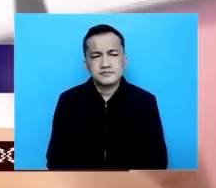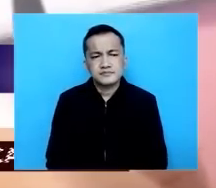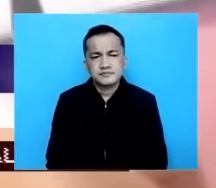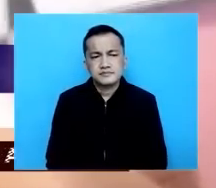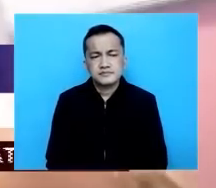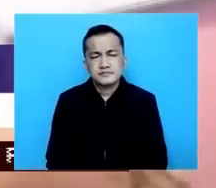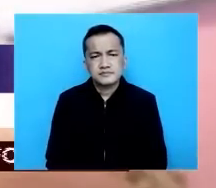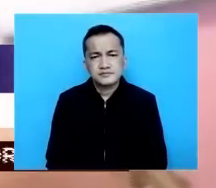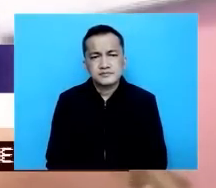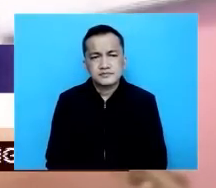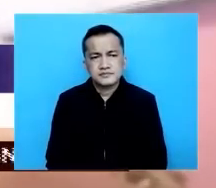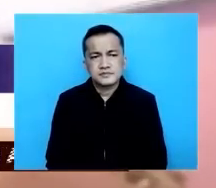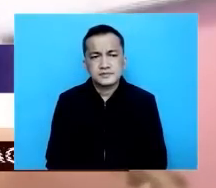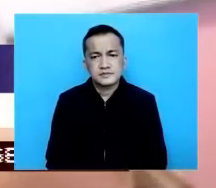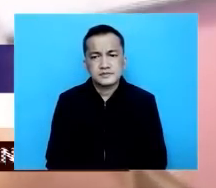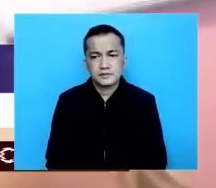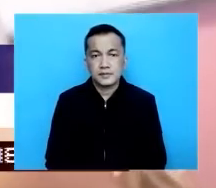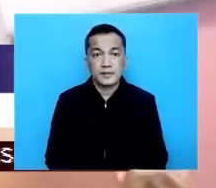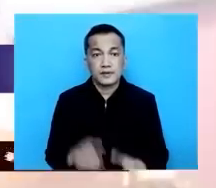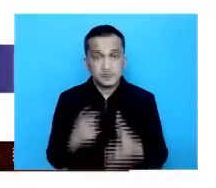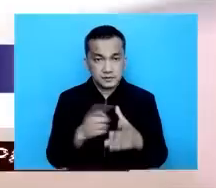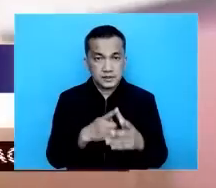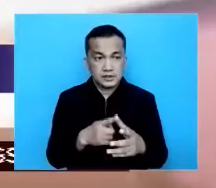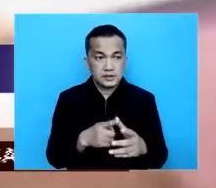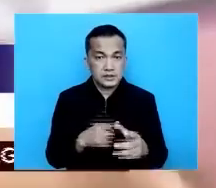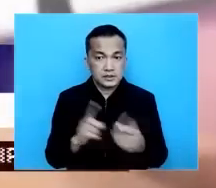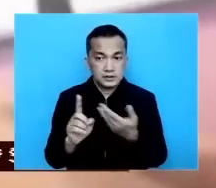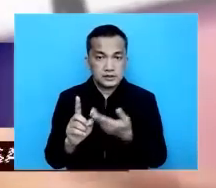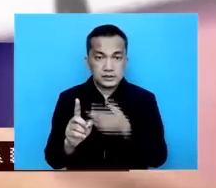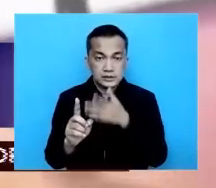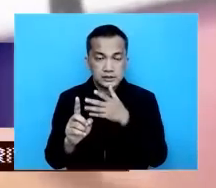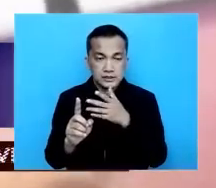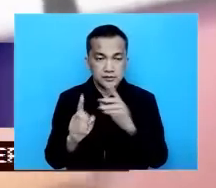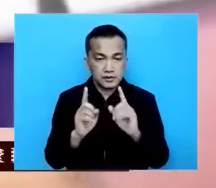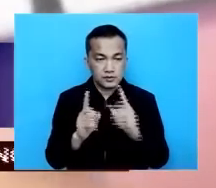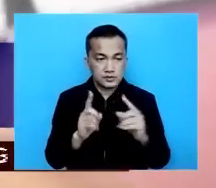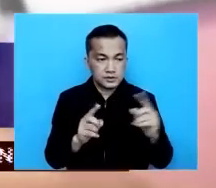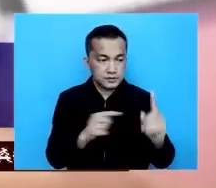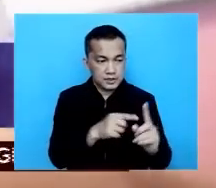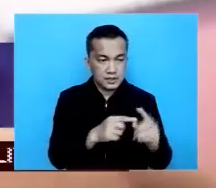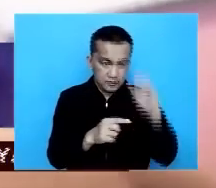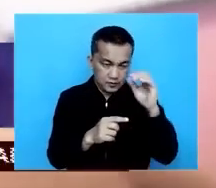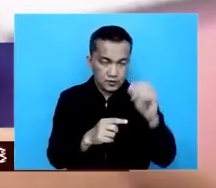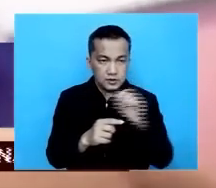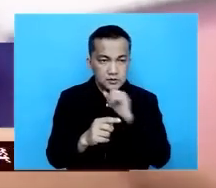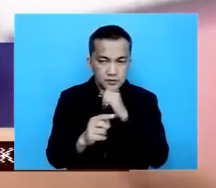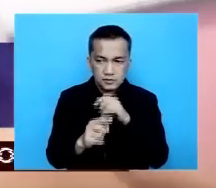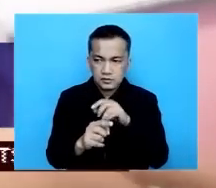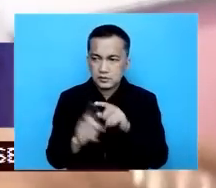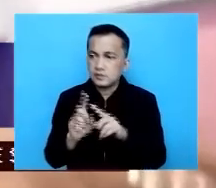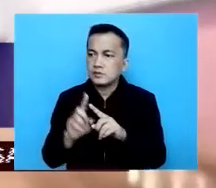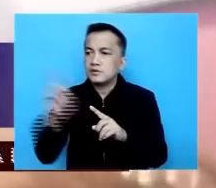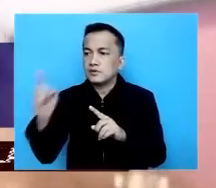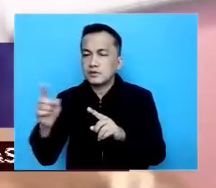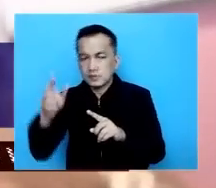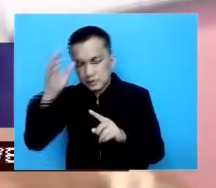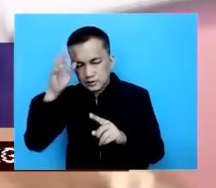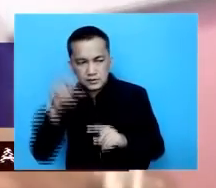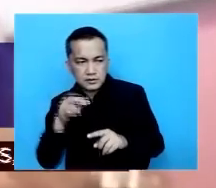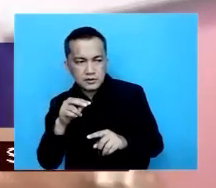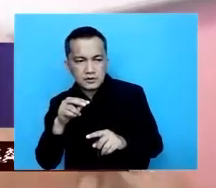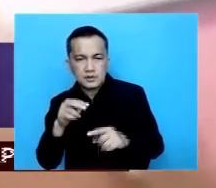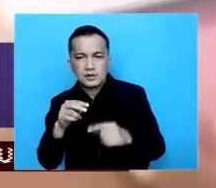may nakausap daw si nanay na matandang lalaki. Tapos doon, nakita ni tatay, nag-away